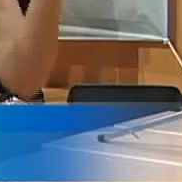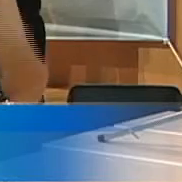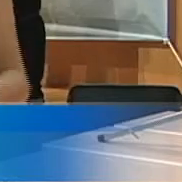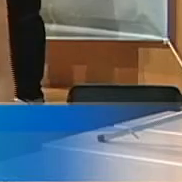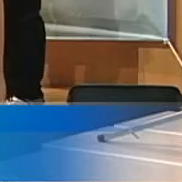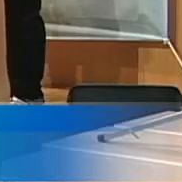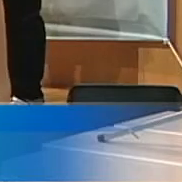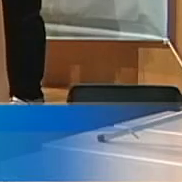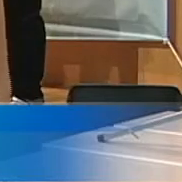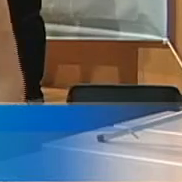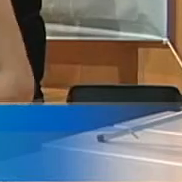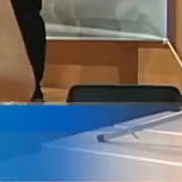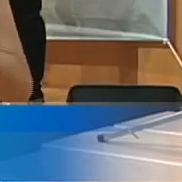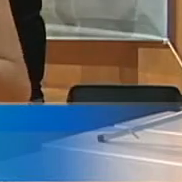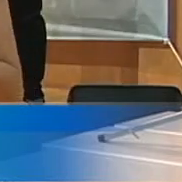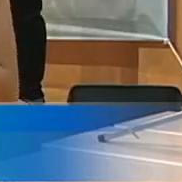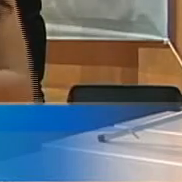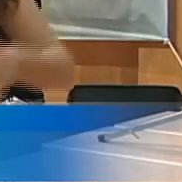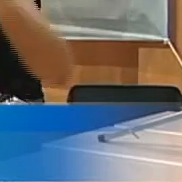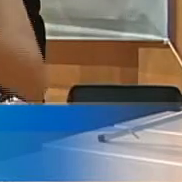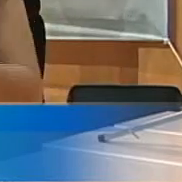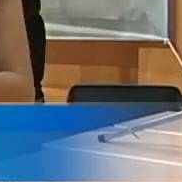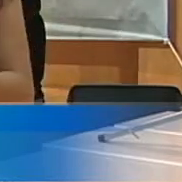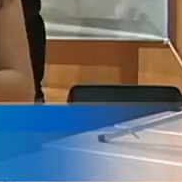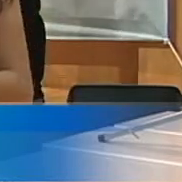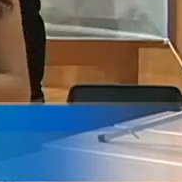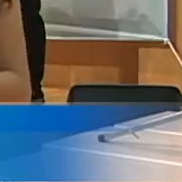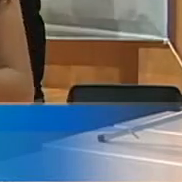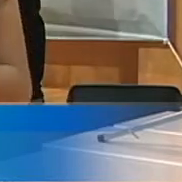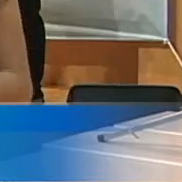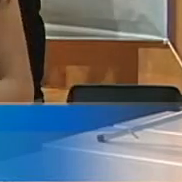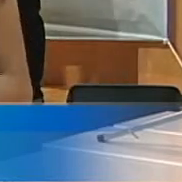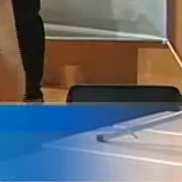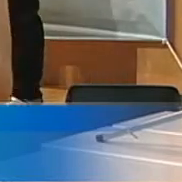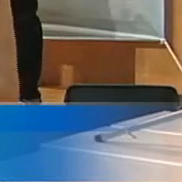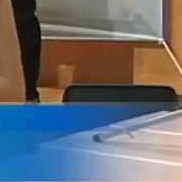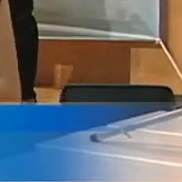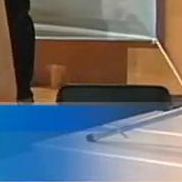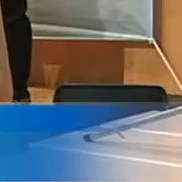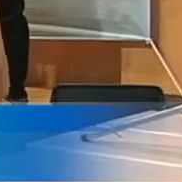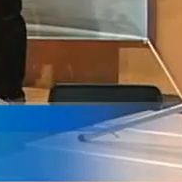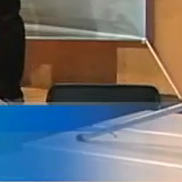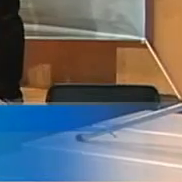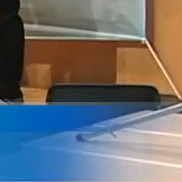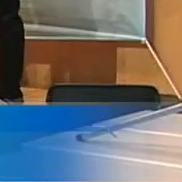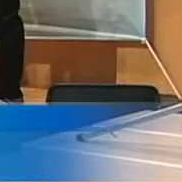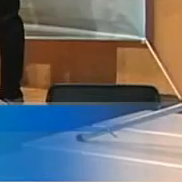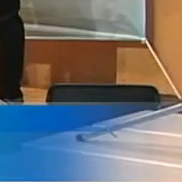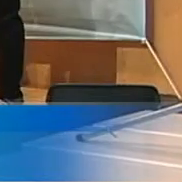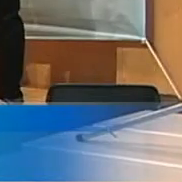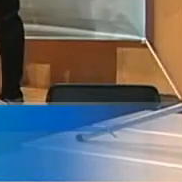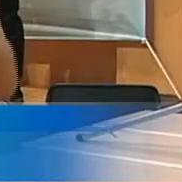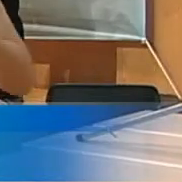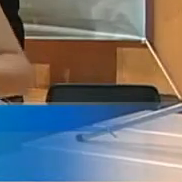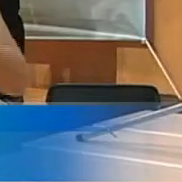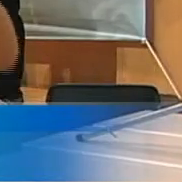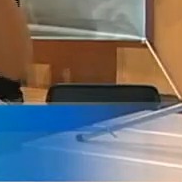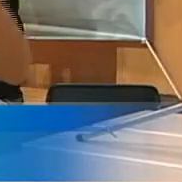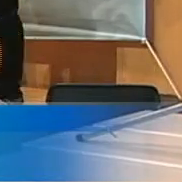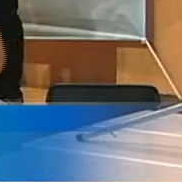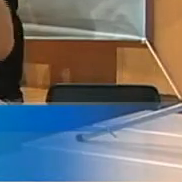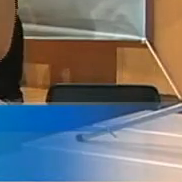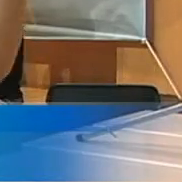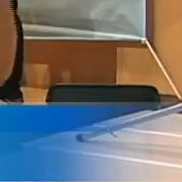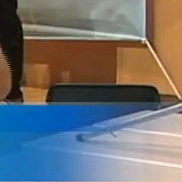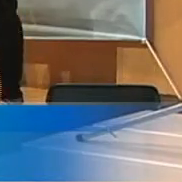개최를 하지 못했고 경기도와 고양시의 지원으로 올해 제6회 아시아태평양